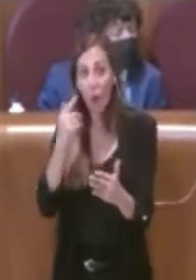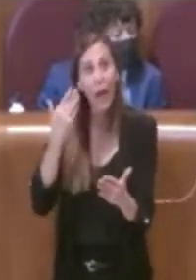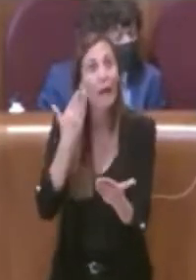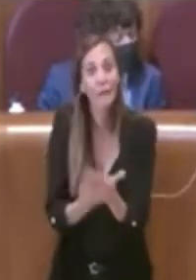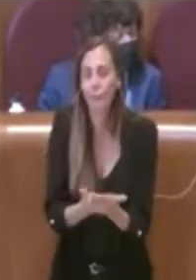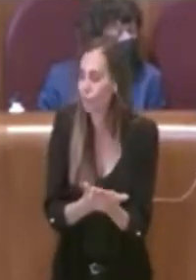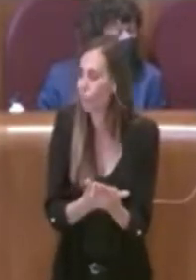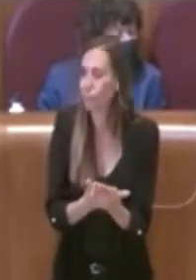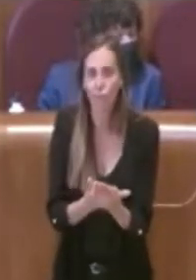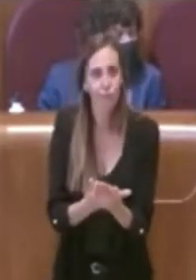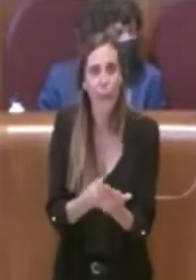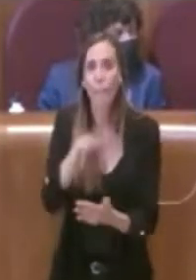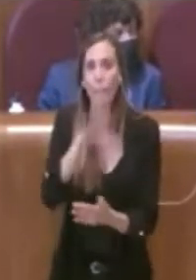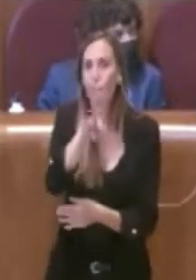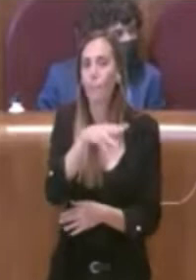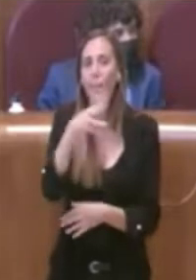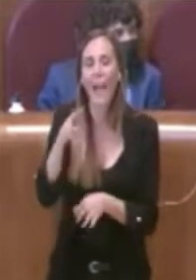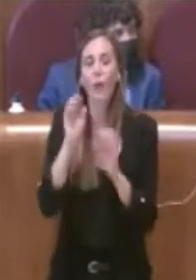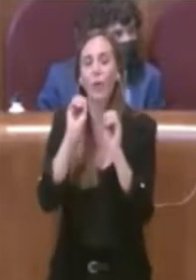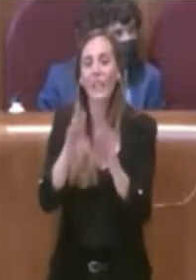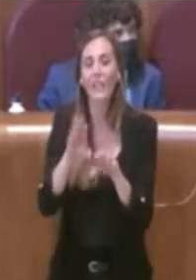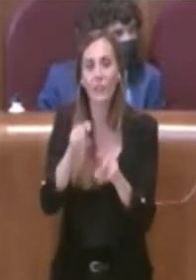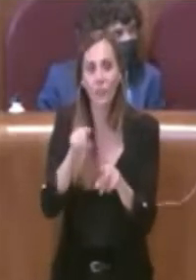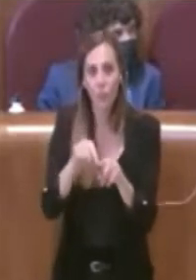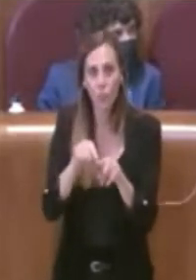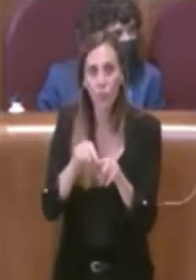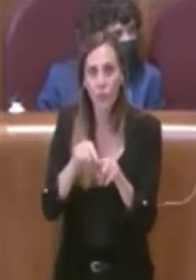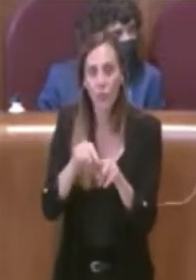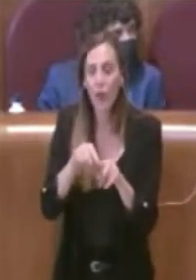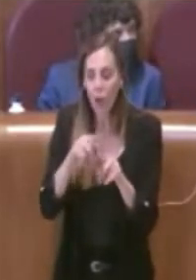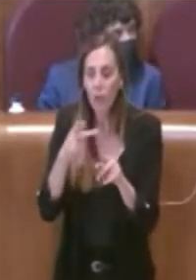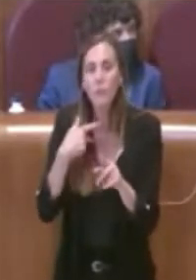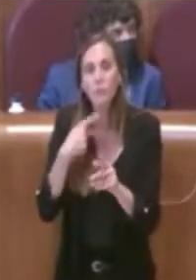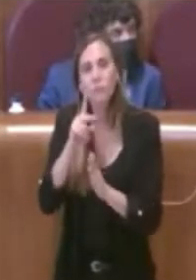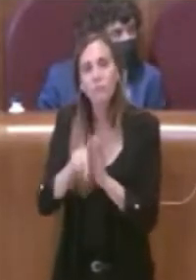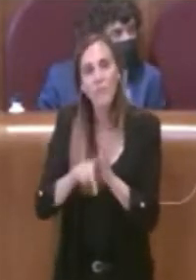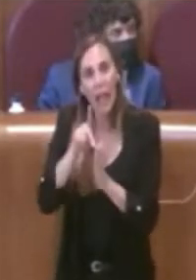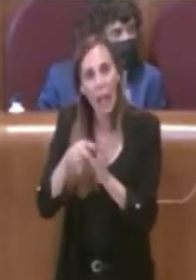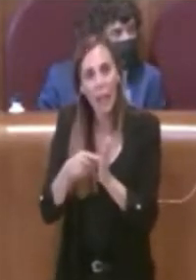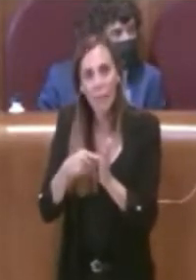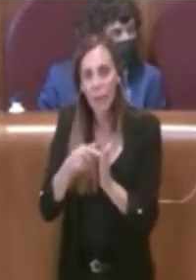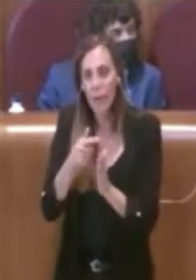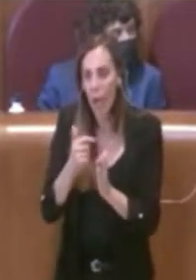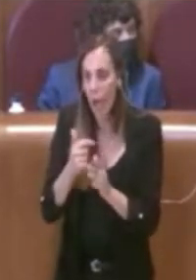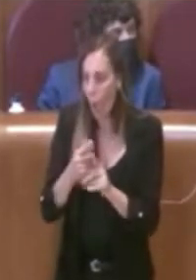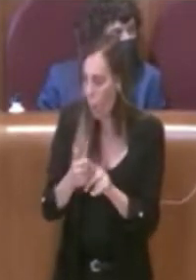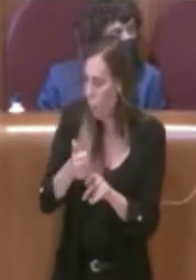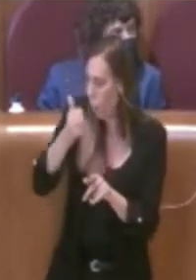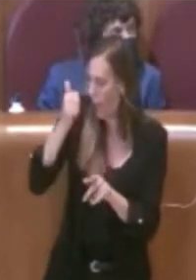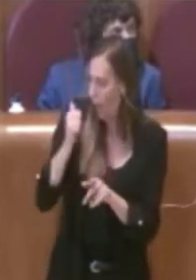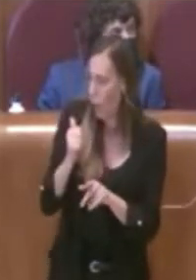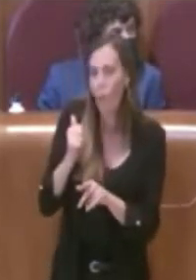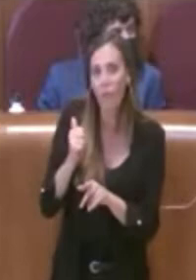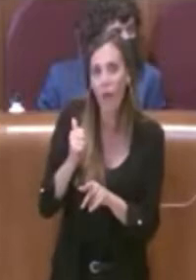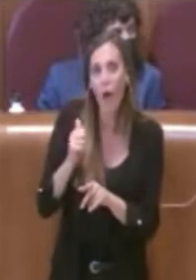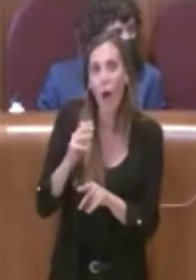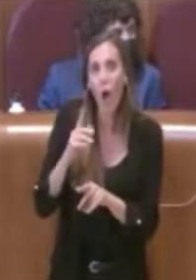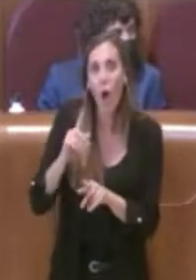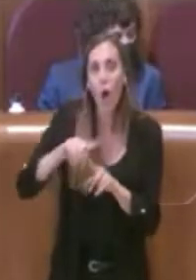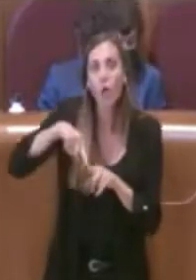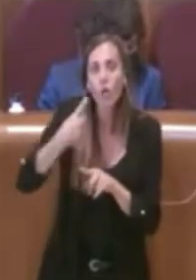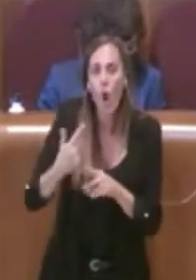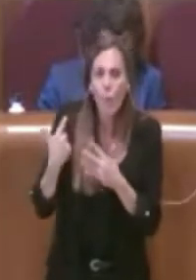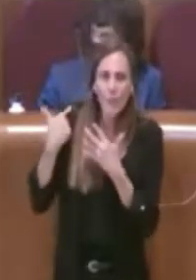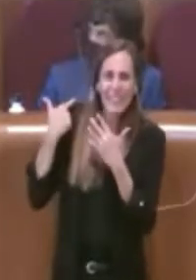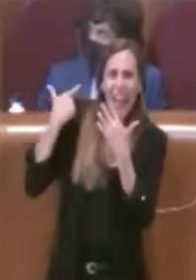un piano rifiuti che è stato ma nato un anno fa dopo sette anni che non c'era lì e c'era il